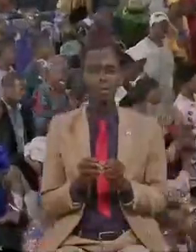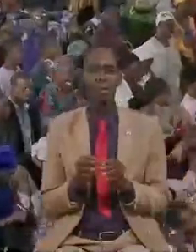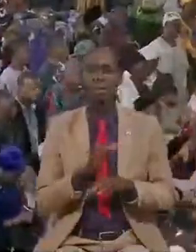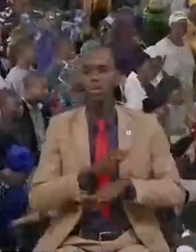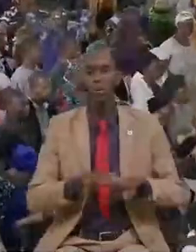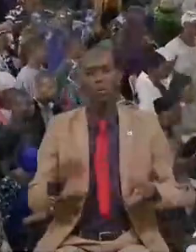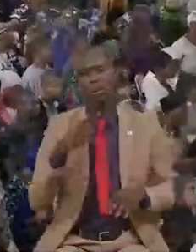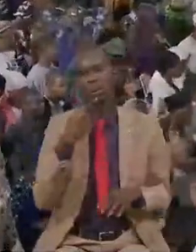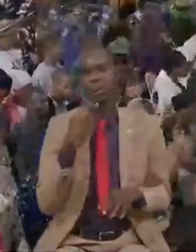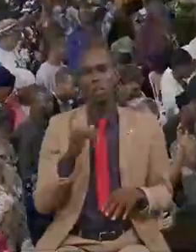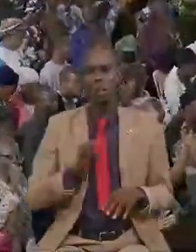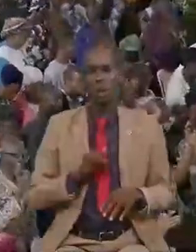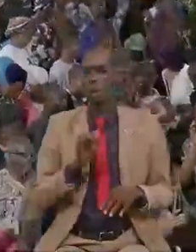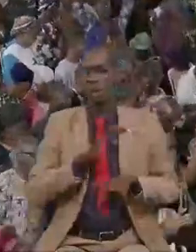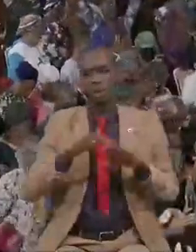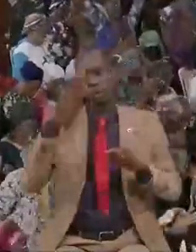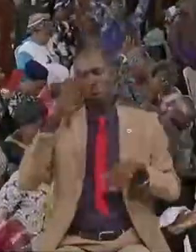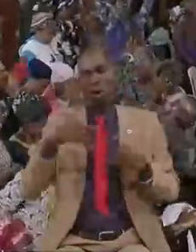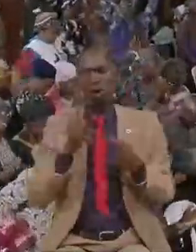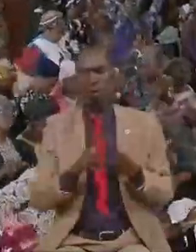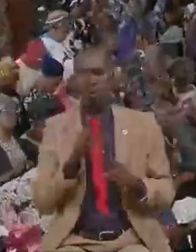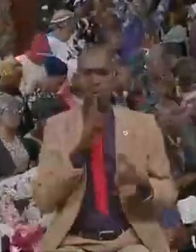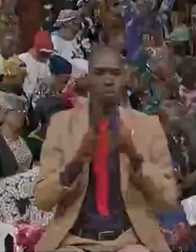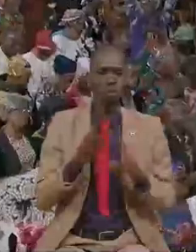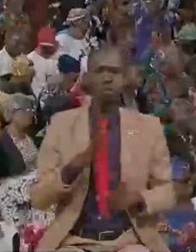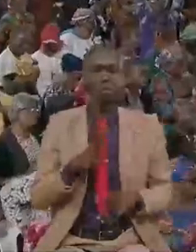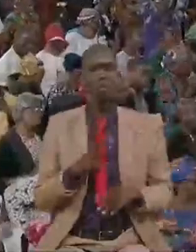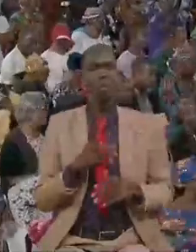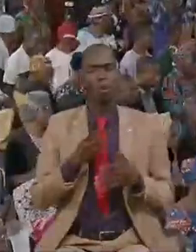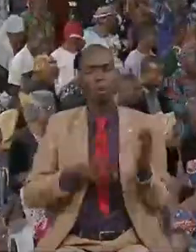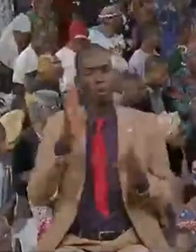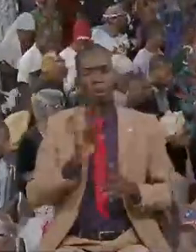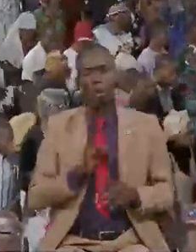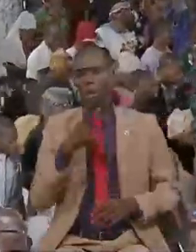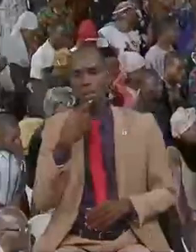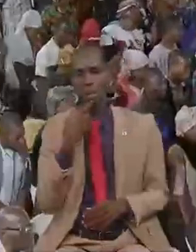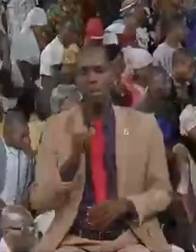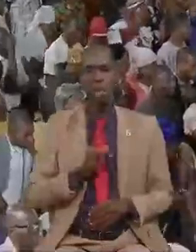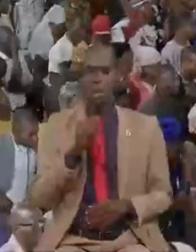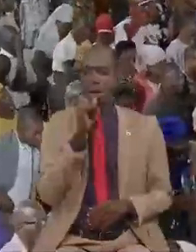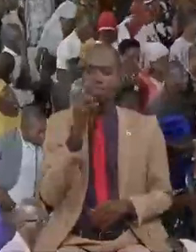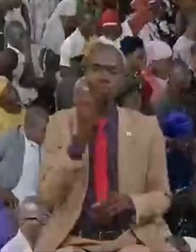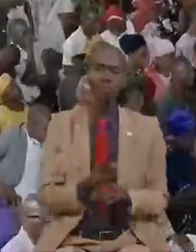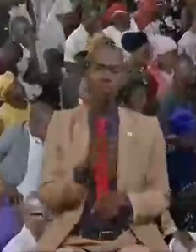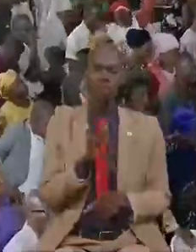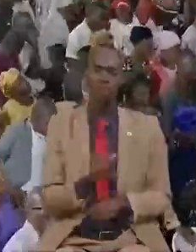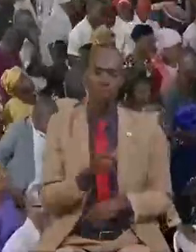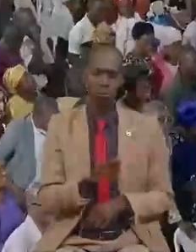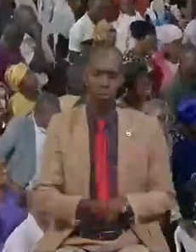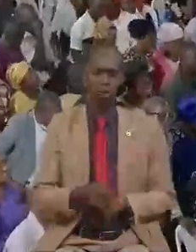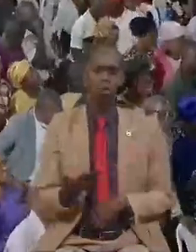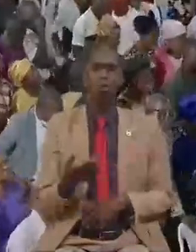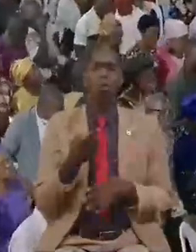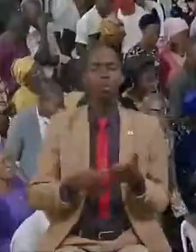Ne dis pas que je suis un bègue. Qu'est-ce que je peux dire? Je suis simplement un enfant. Qu'est-ce que je peux